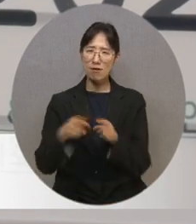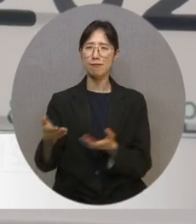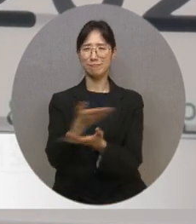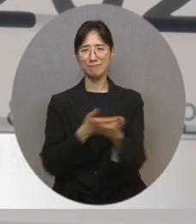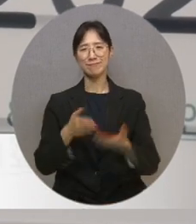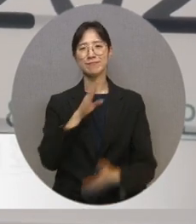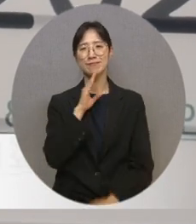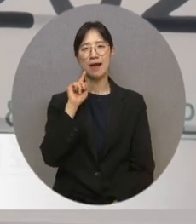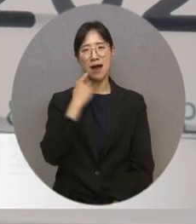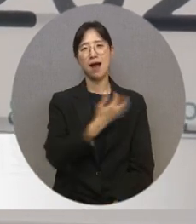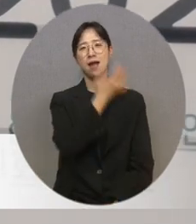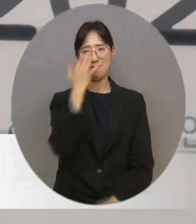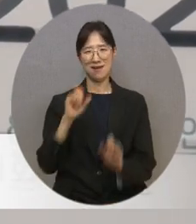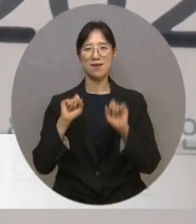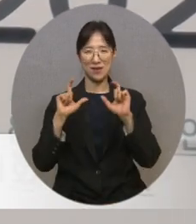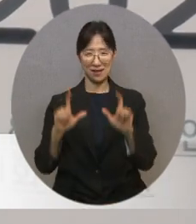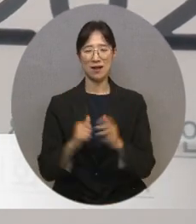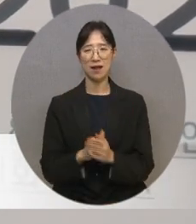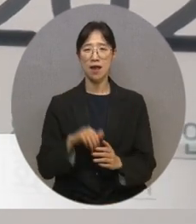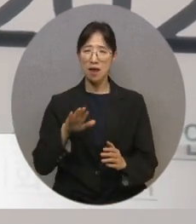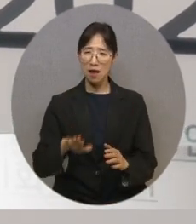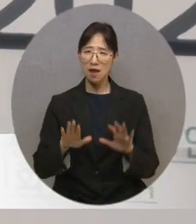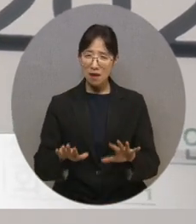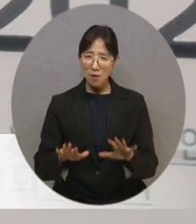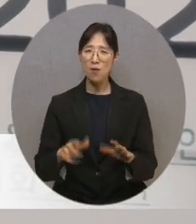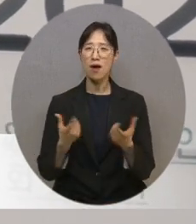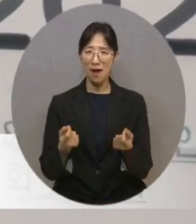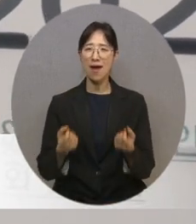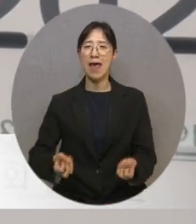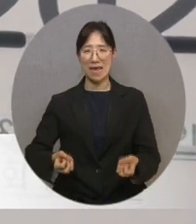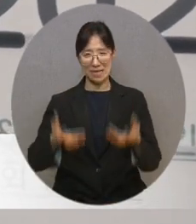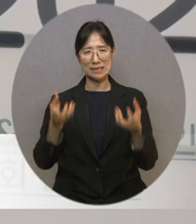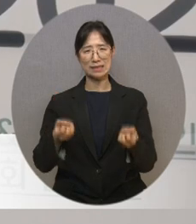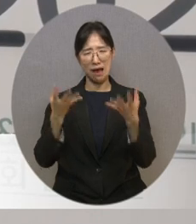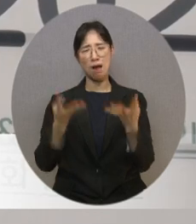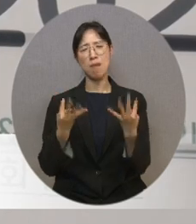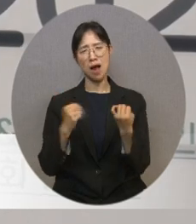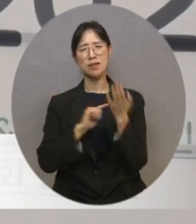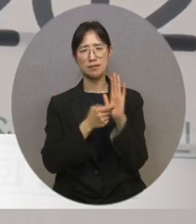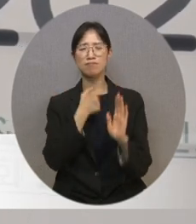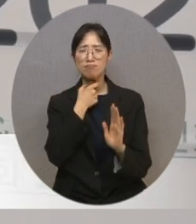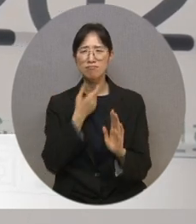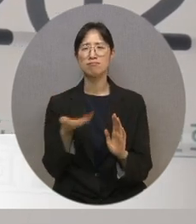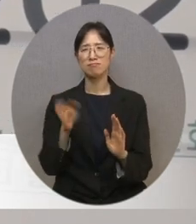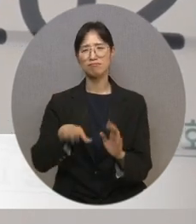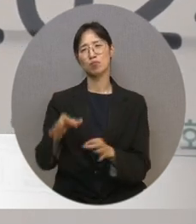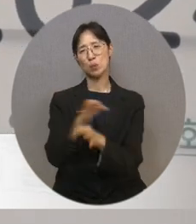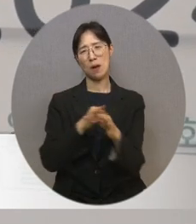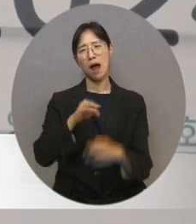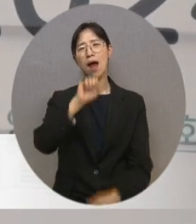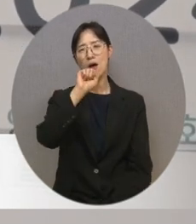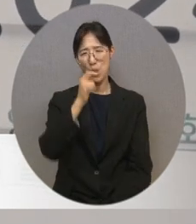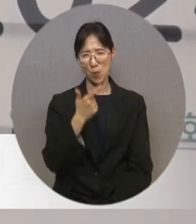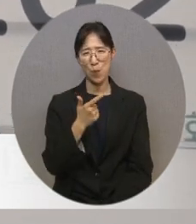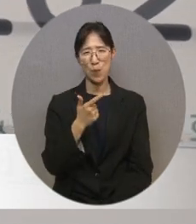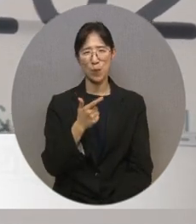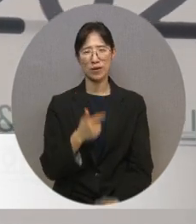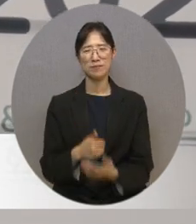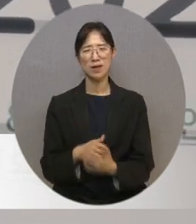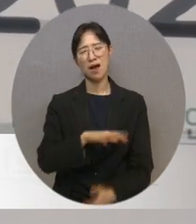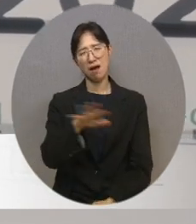날이 됐고요. 이런 행사나 이런 것들을 좀 많이 하고 싶은데 요즘 경기가 너무 안 좋잖아요. 그래서